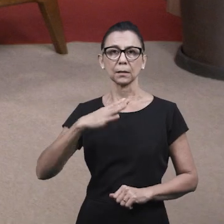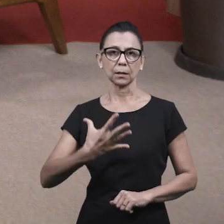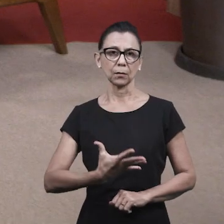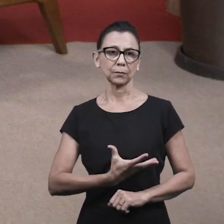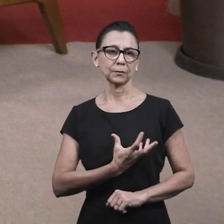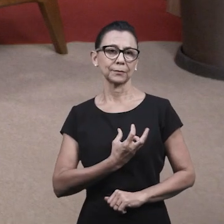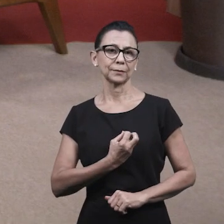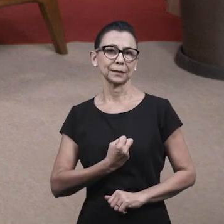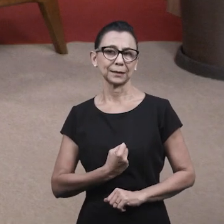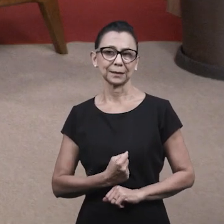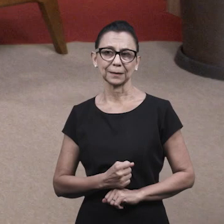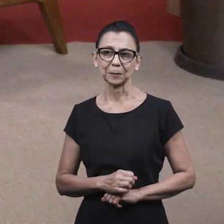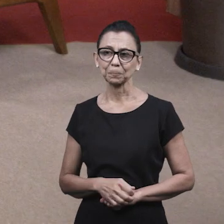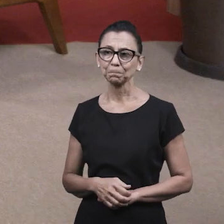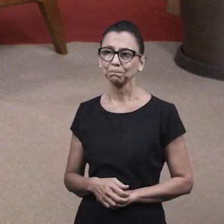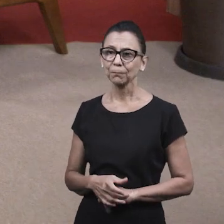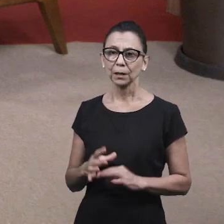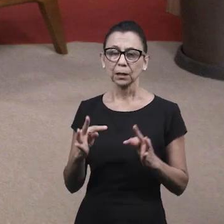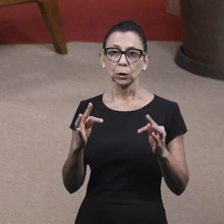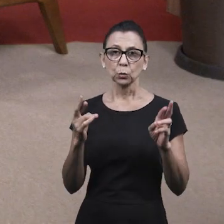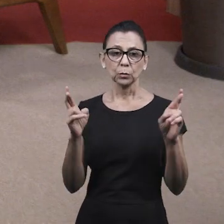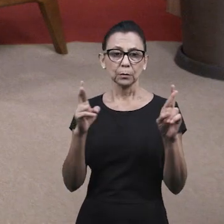nous revenons vers le tabernacle, n'est-ce pas?